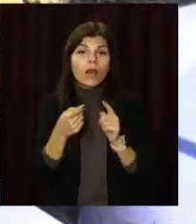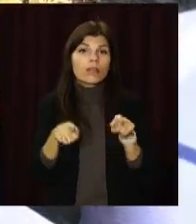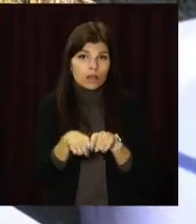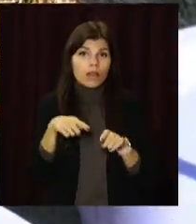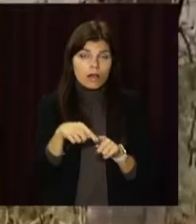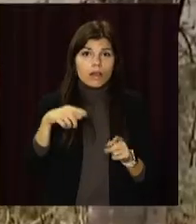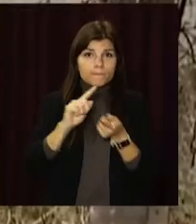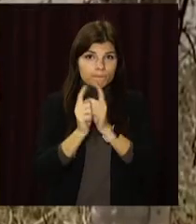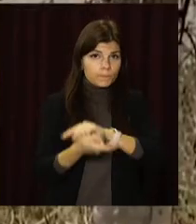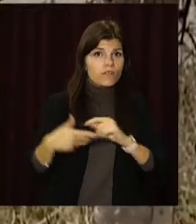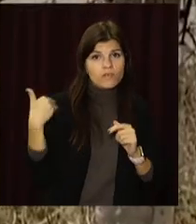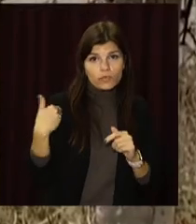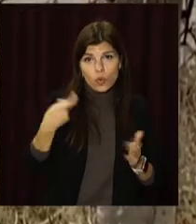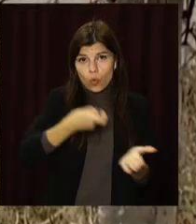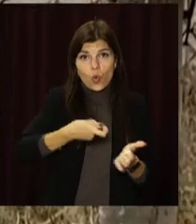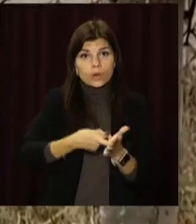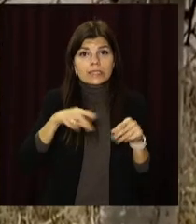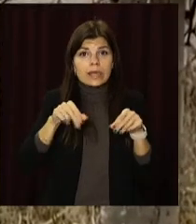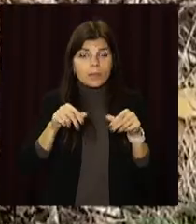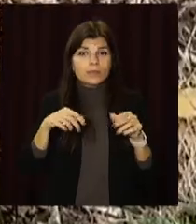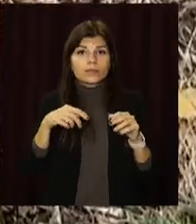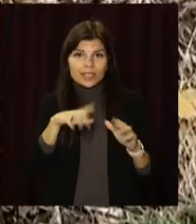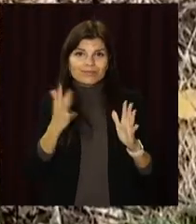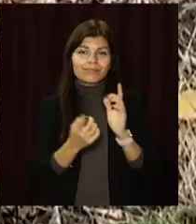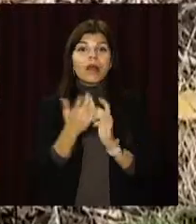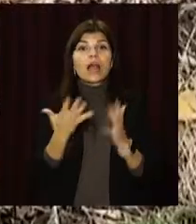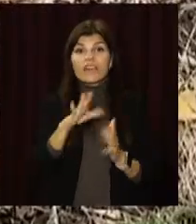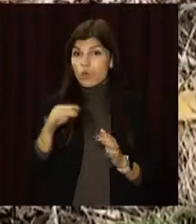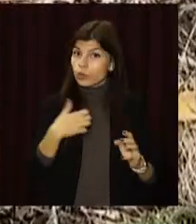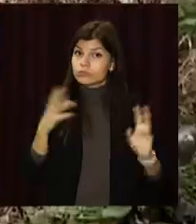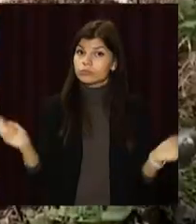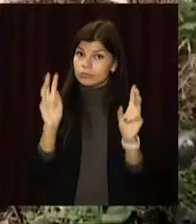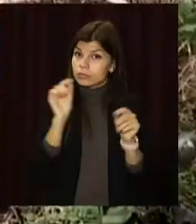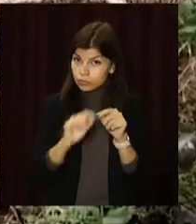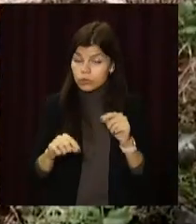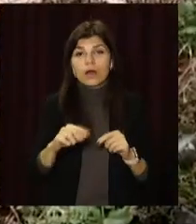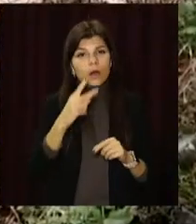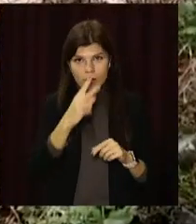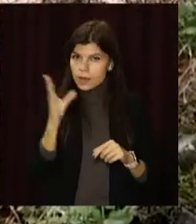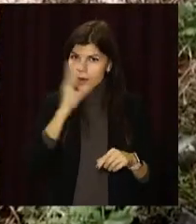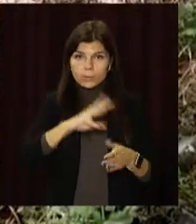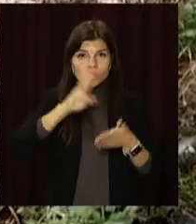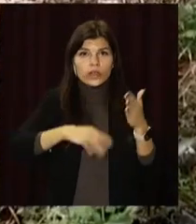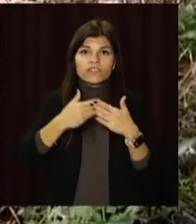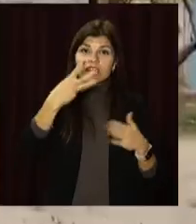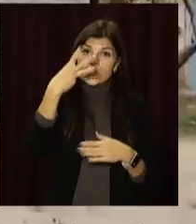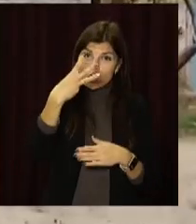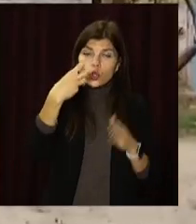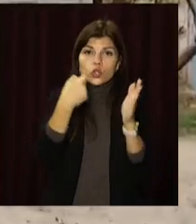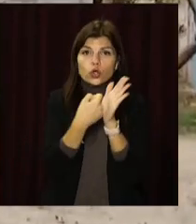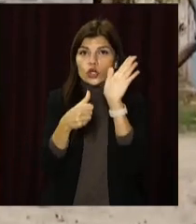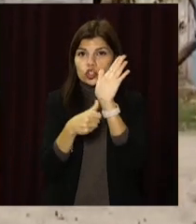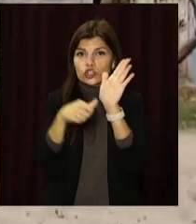удобрити рослини. Якщо ж ви вирішили позбутися листя і підпалити його, то розраховуйте на штраф від 3 до 6